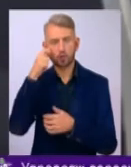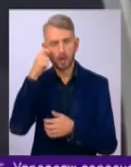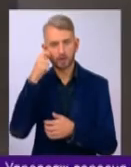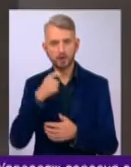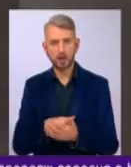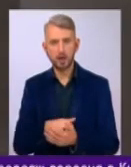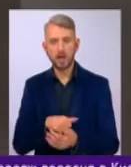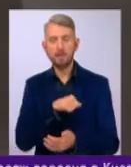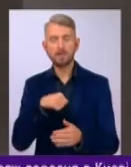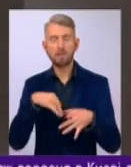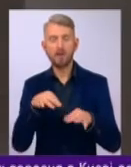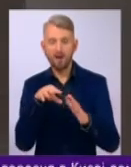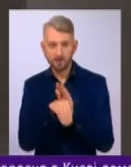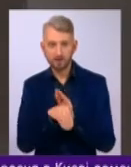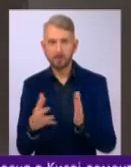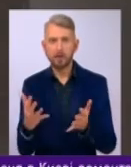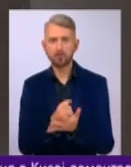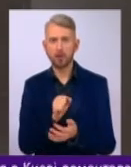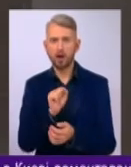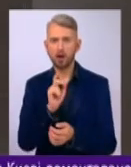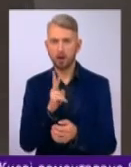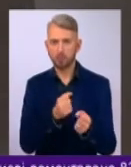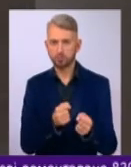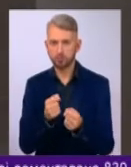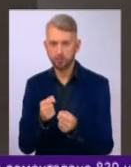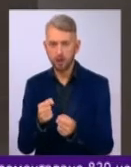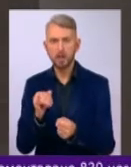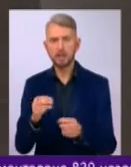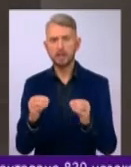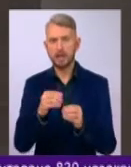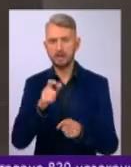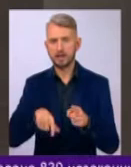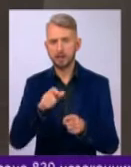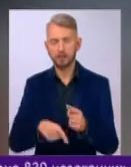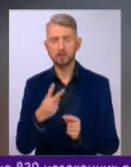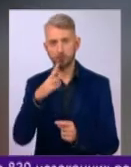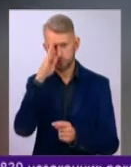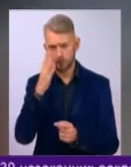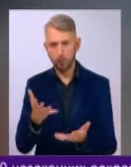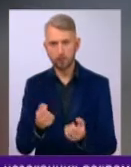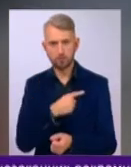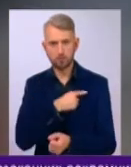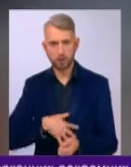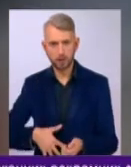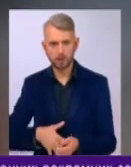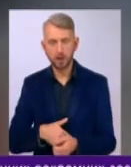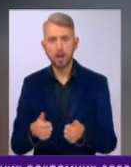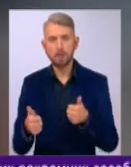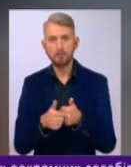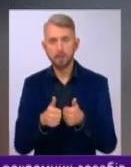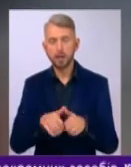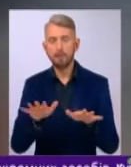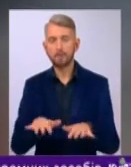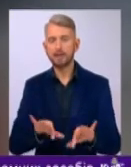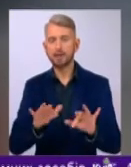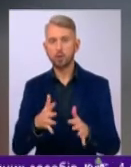Лук'янівська. У самій автівці знайшли автомат Калашникова із глушником та 10 гільз. Двоє чоловіків отримали вогнепальні поранення. Біля місця